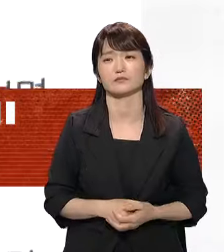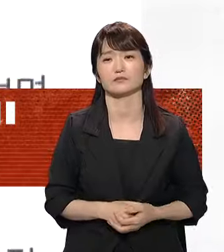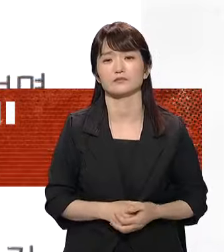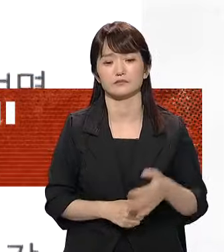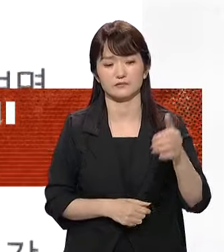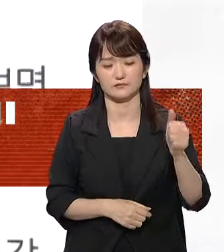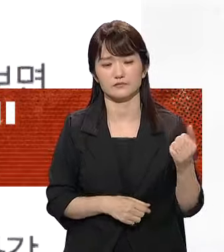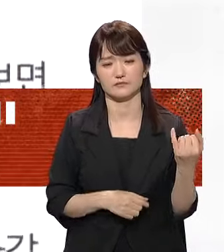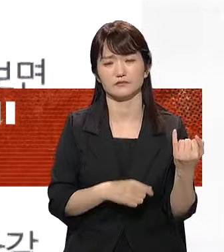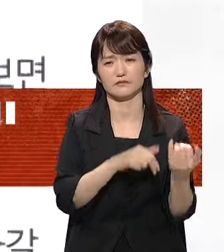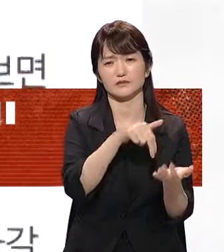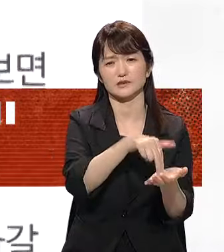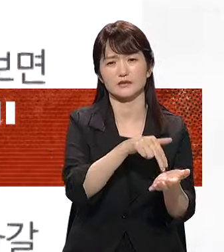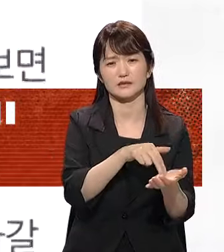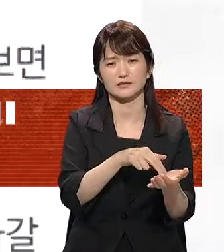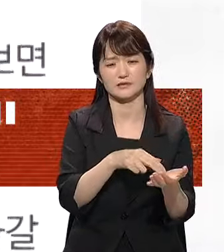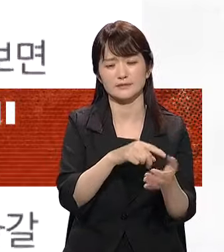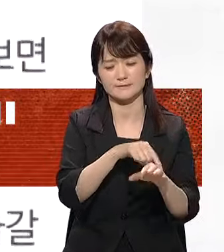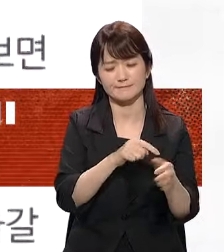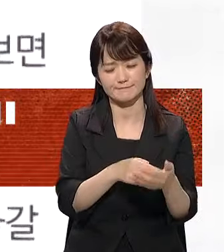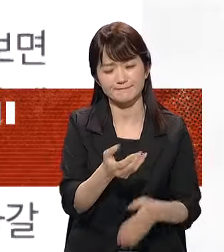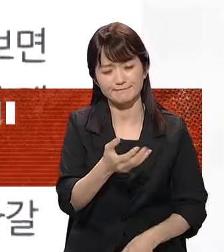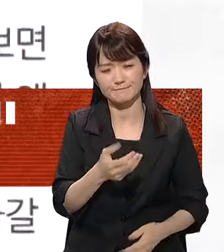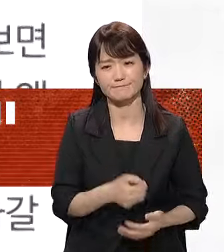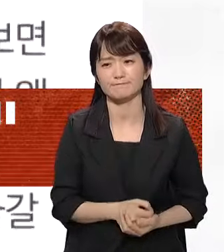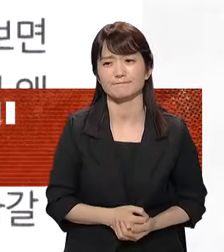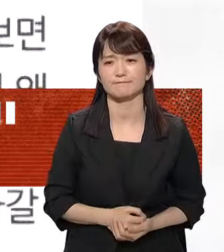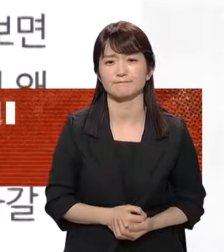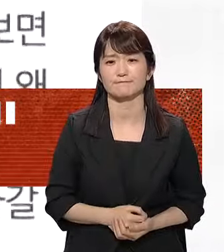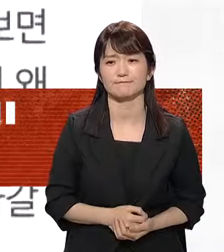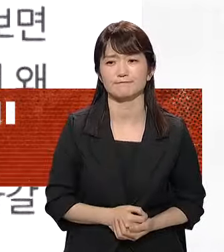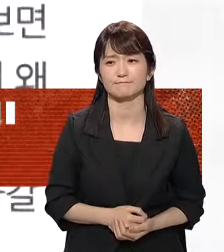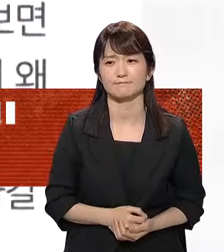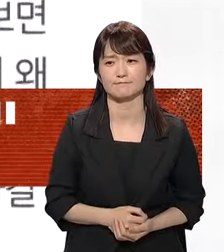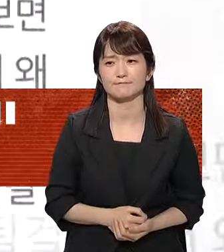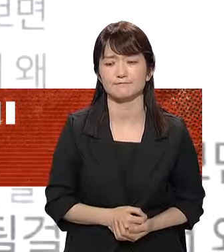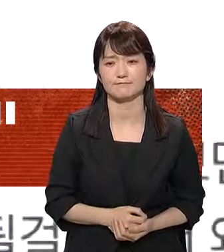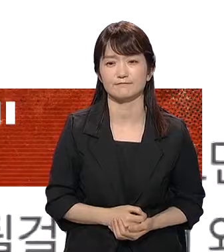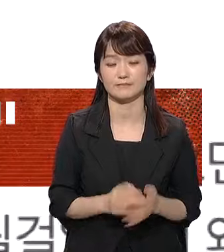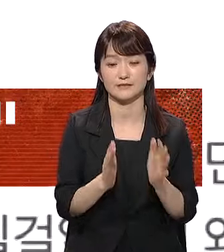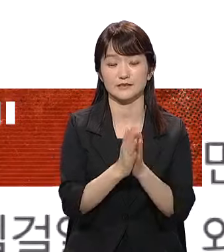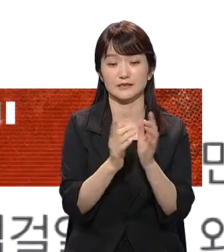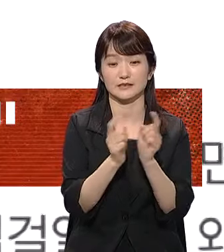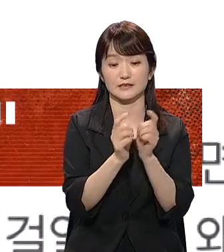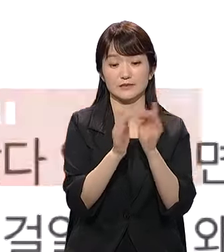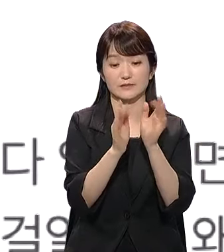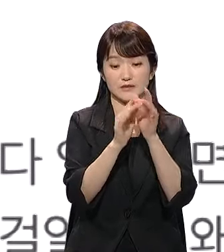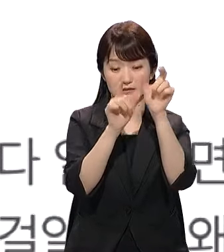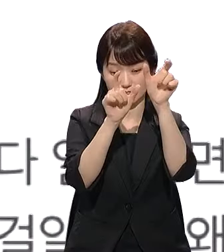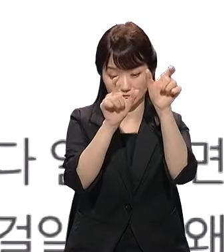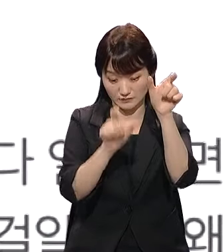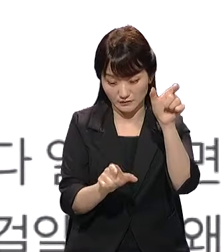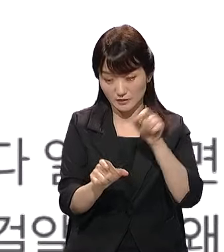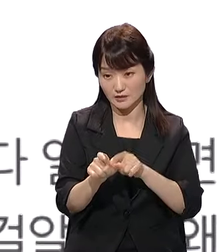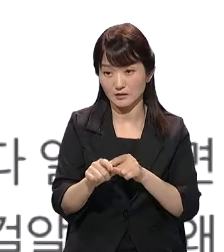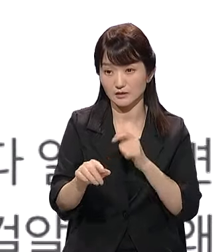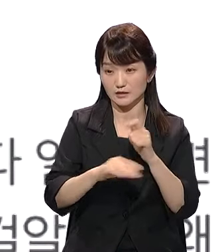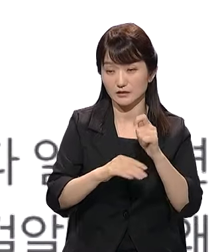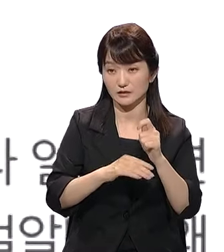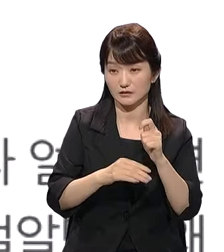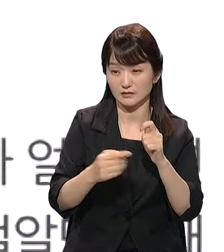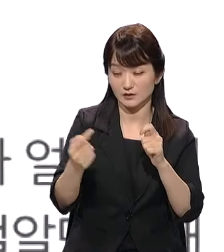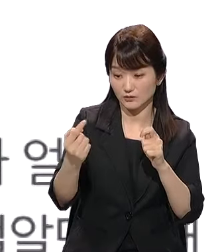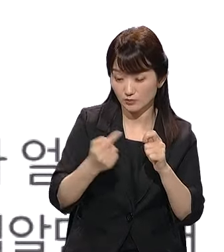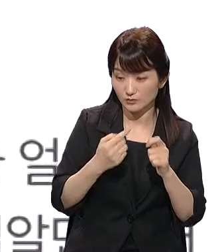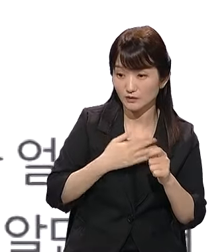뭐 열 배 100배 더 속상하시겠다 글을 답글을 다셨네요 그래서 택시 타고 오시면 제가 기다리고 있다 드려야